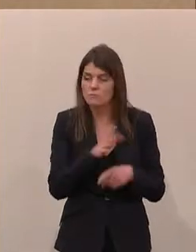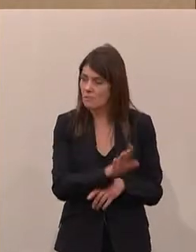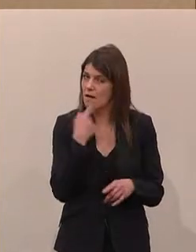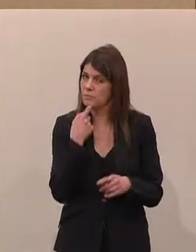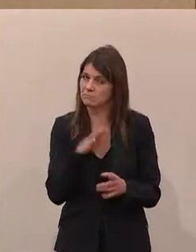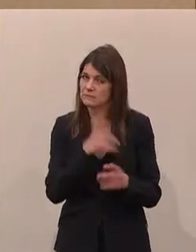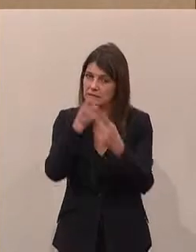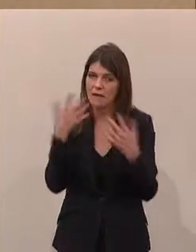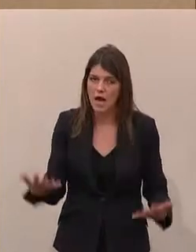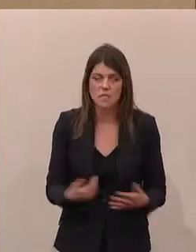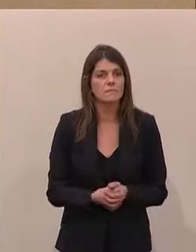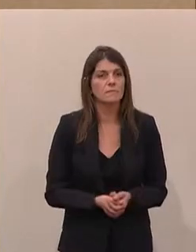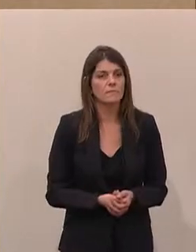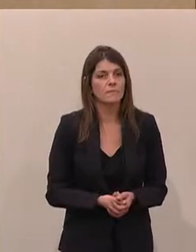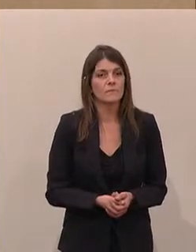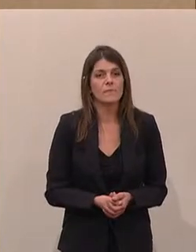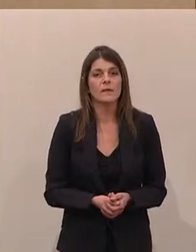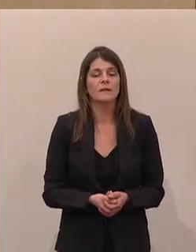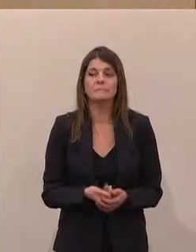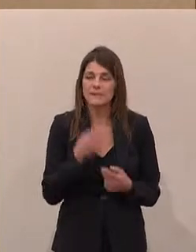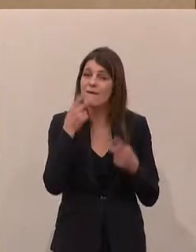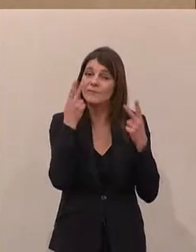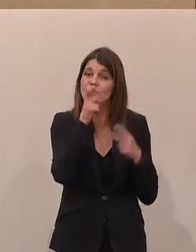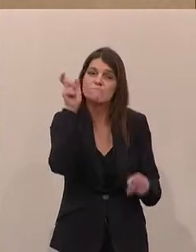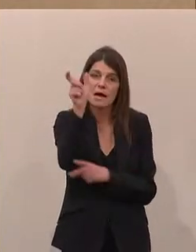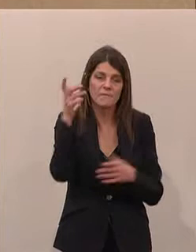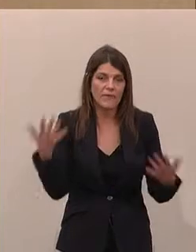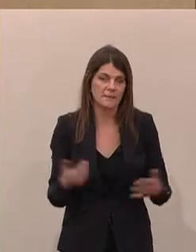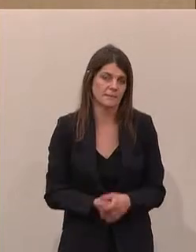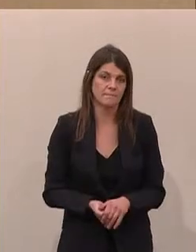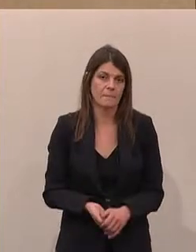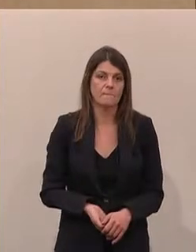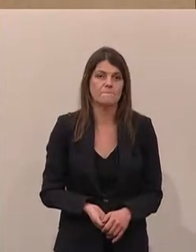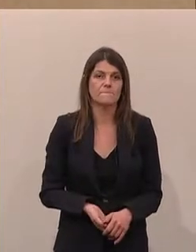beabsichtigt worden? Ich komme zu einem Schlüsselbegriff und der heißt